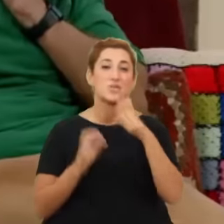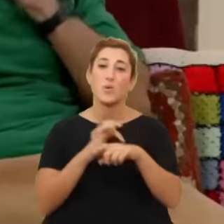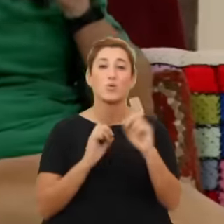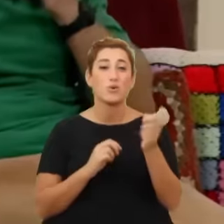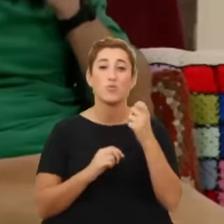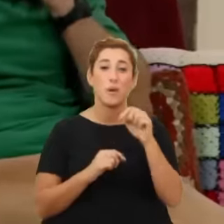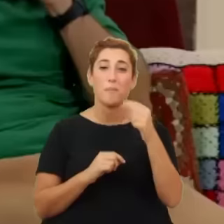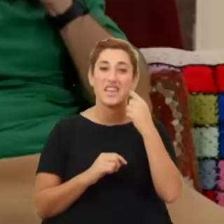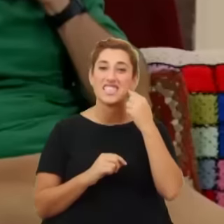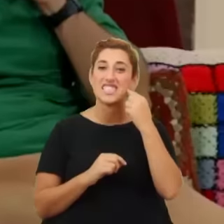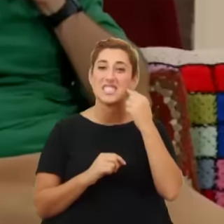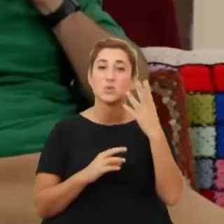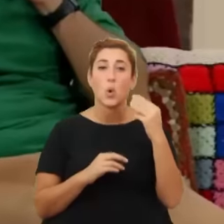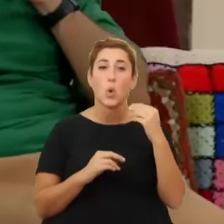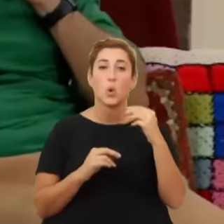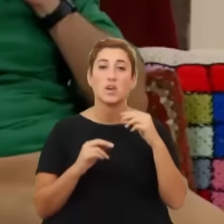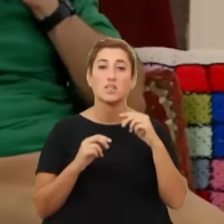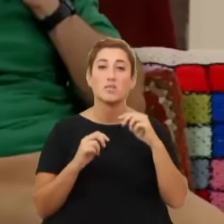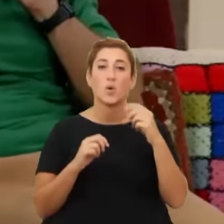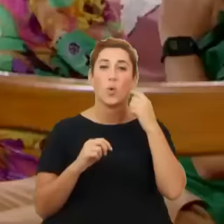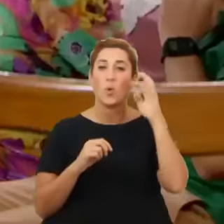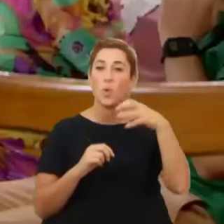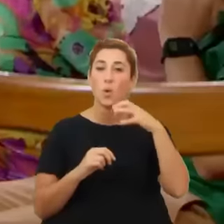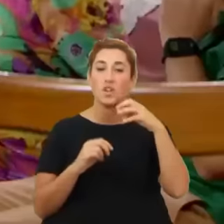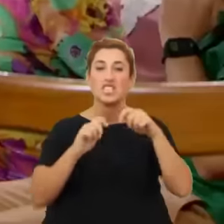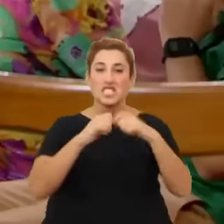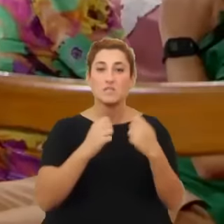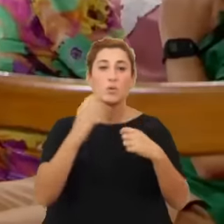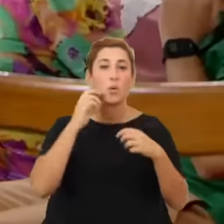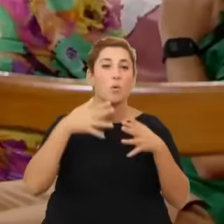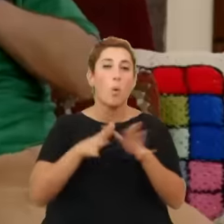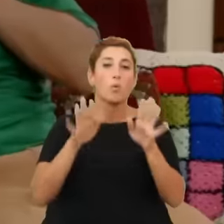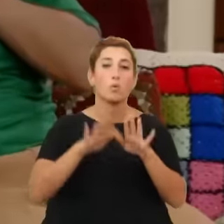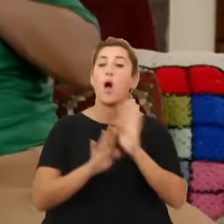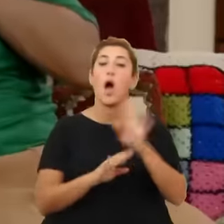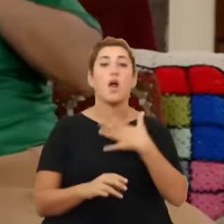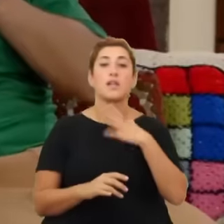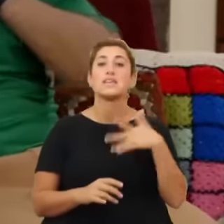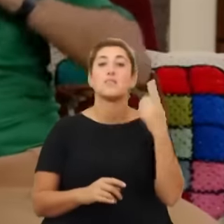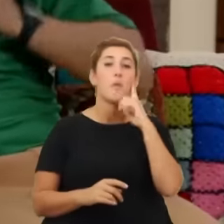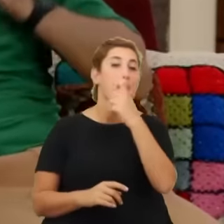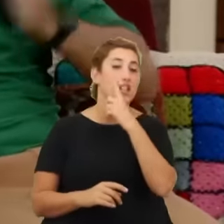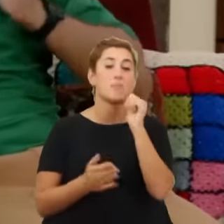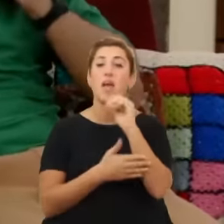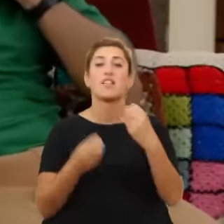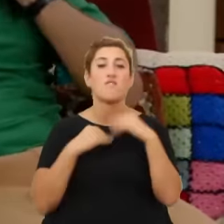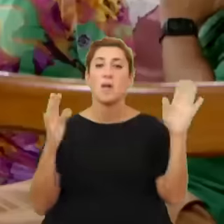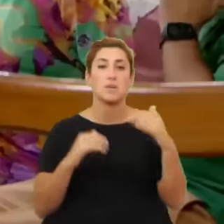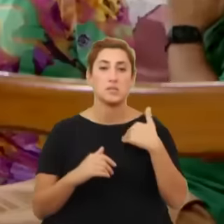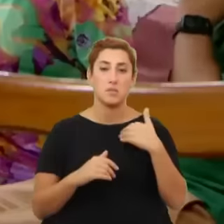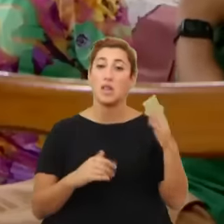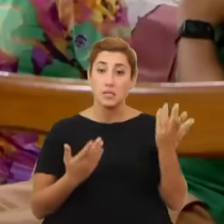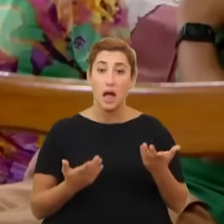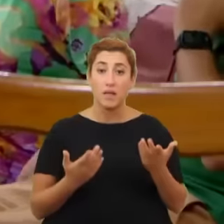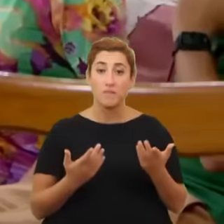bulsak. Dişleri bayağı bir gitmiş, böyle kökleri duruyor, kırılmış hep dişler. Hayrola istemem eniştem, yardım etmesin bana.